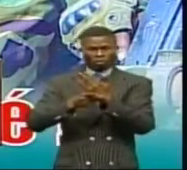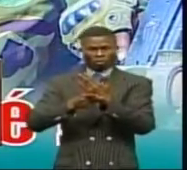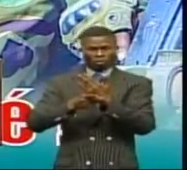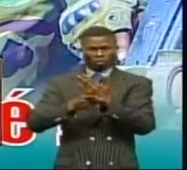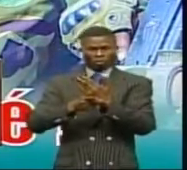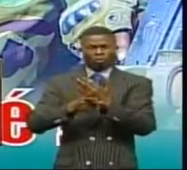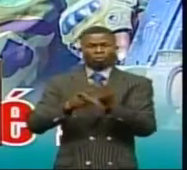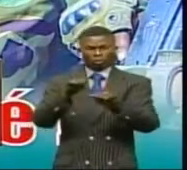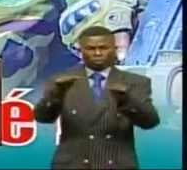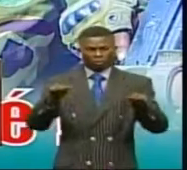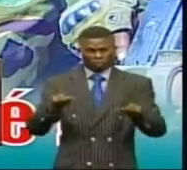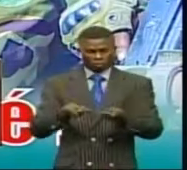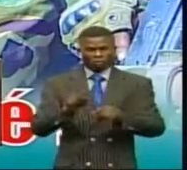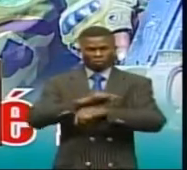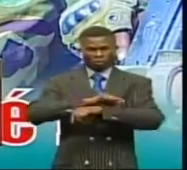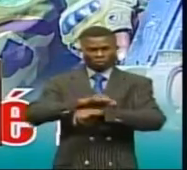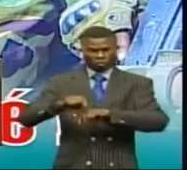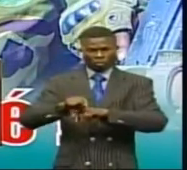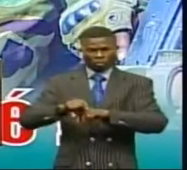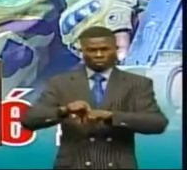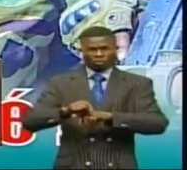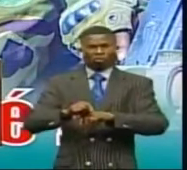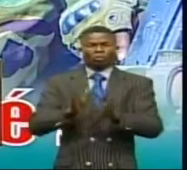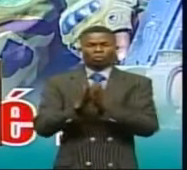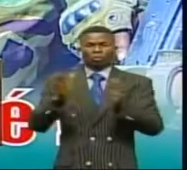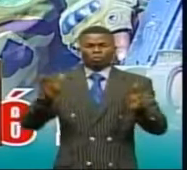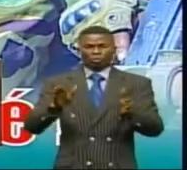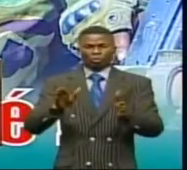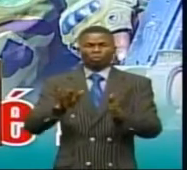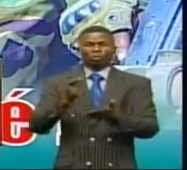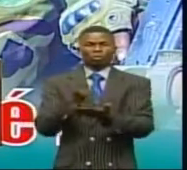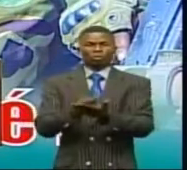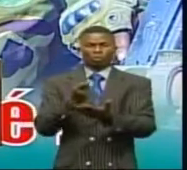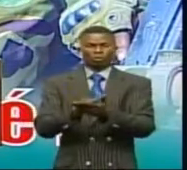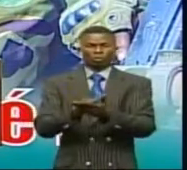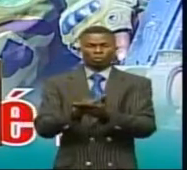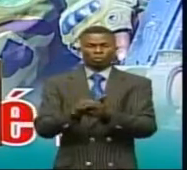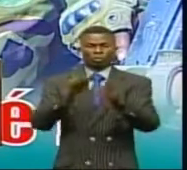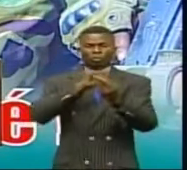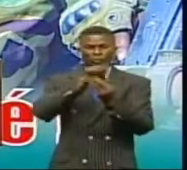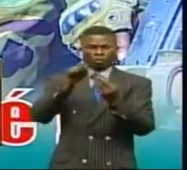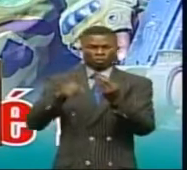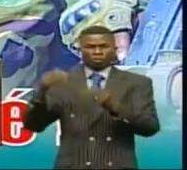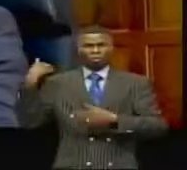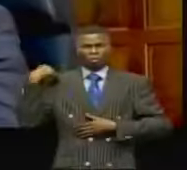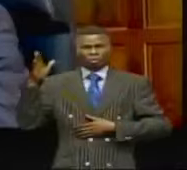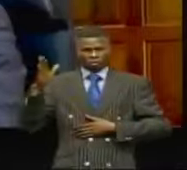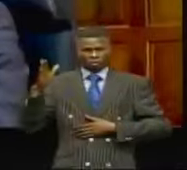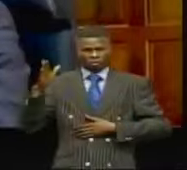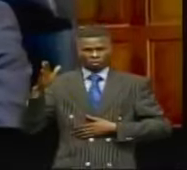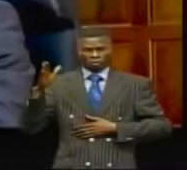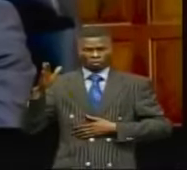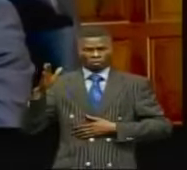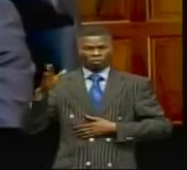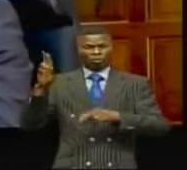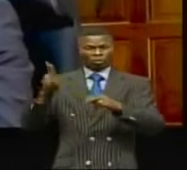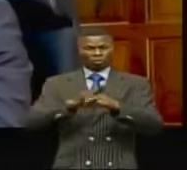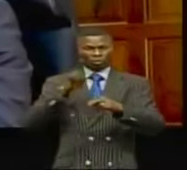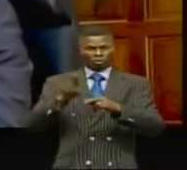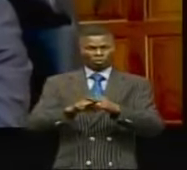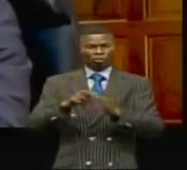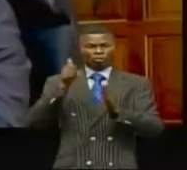le cadre et les structures organiques de la Direction générale du Trésor et de la comptabilité publique. C'est en exécution de